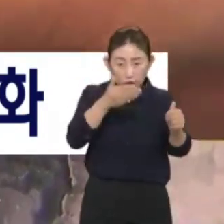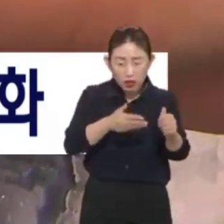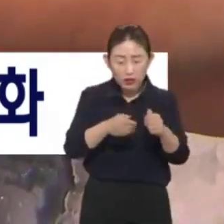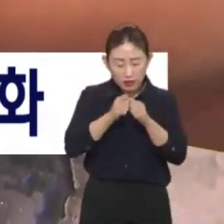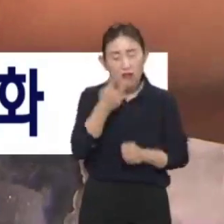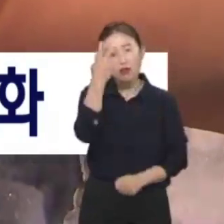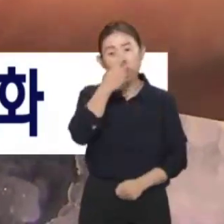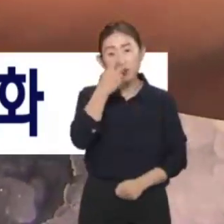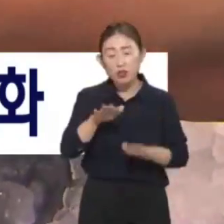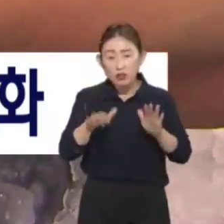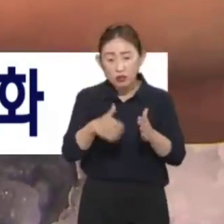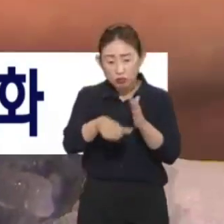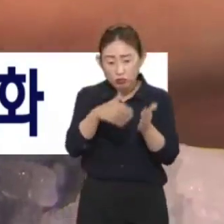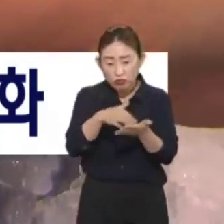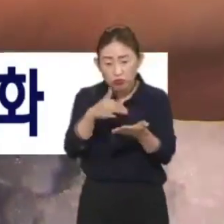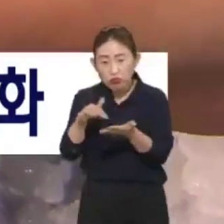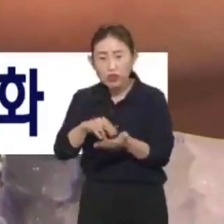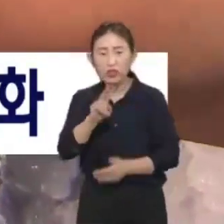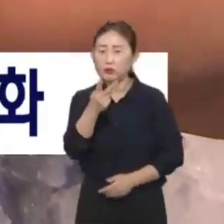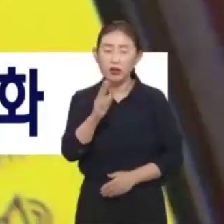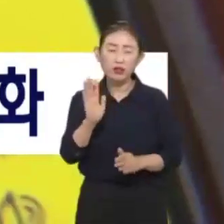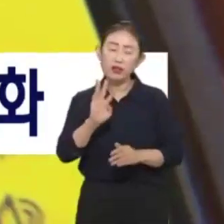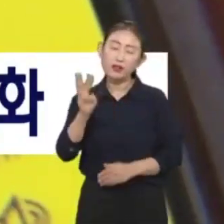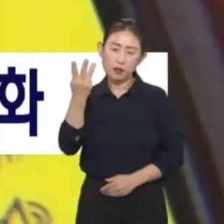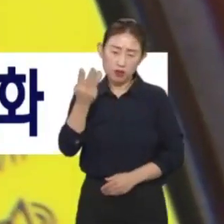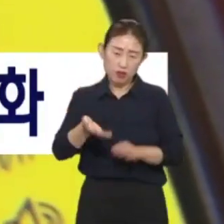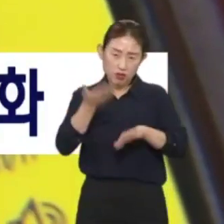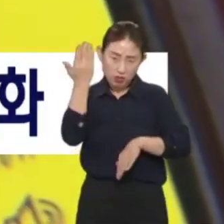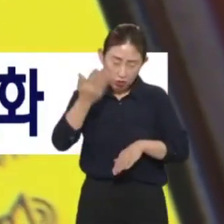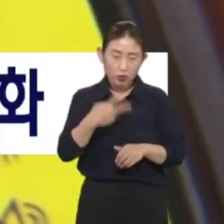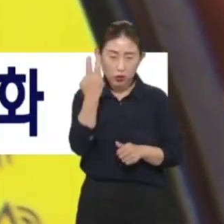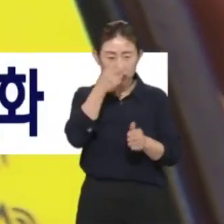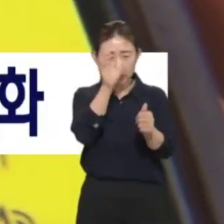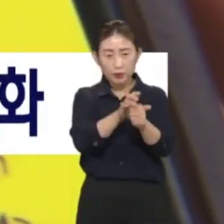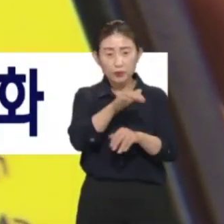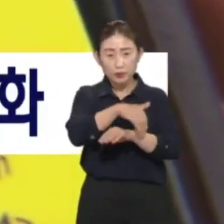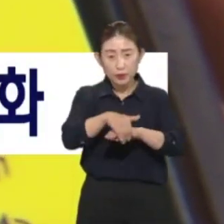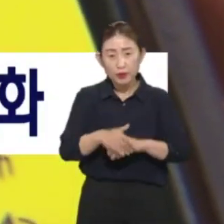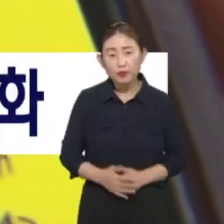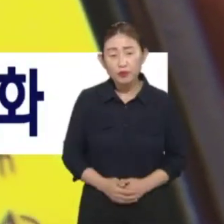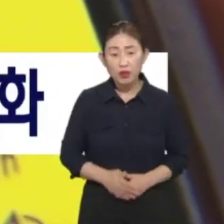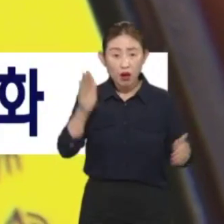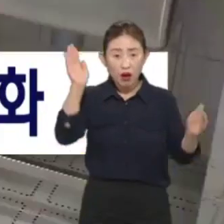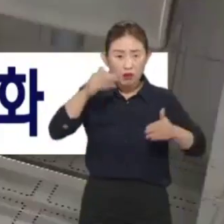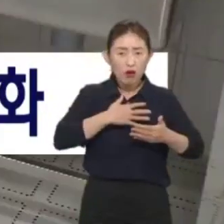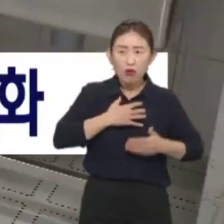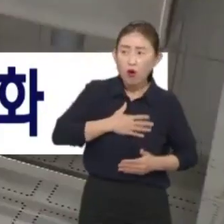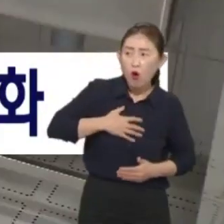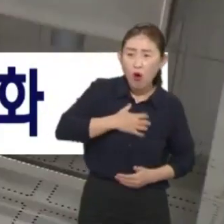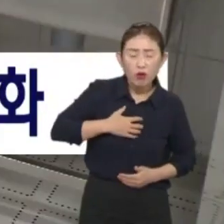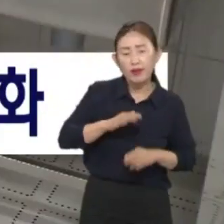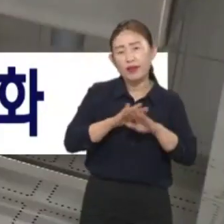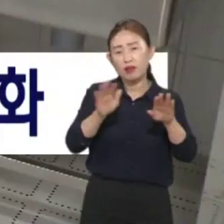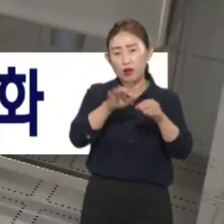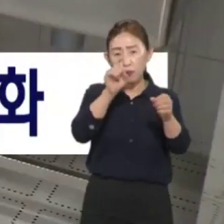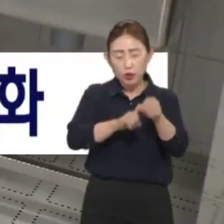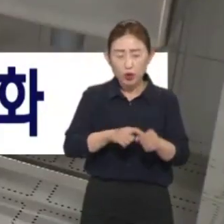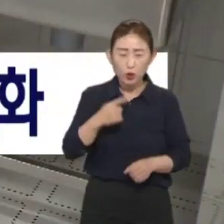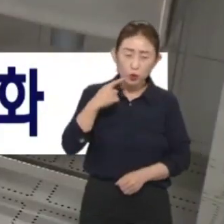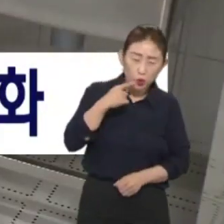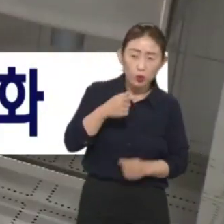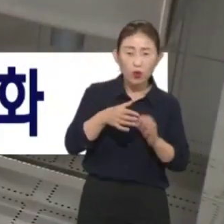검사도 현재 220건에서 300건 이상으로 늘릴 계획입니다. 또 학생들의 불안감을 해소하기 위해 방사능